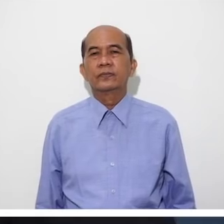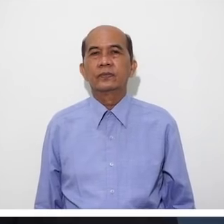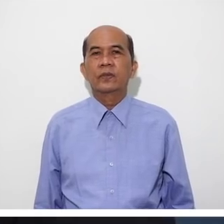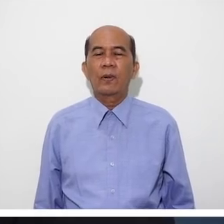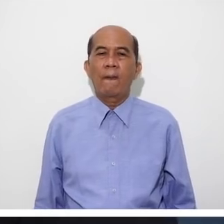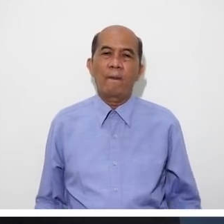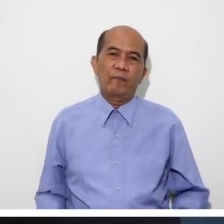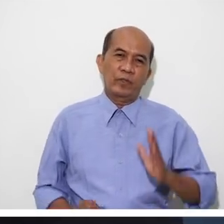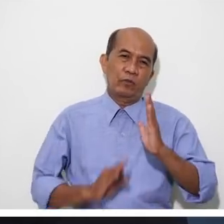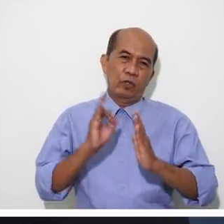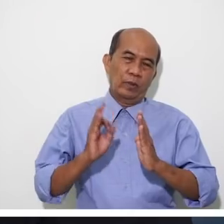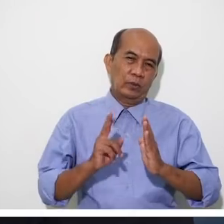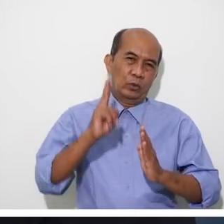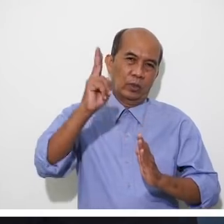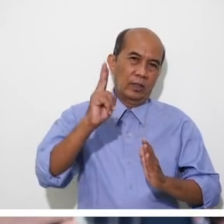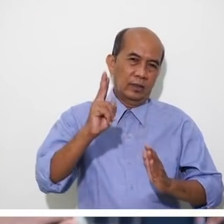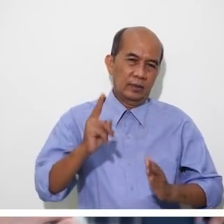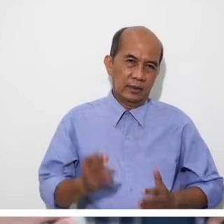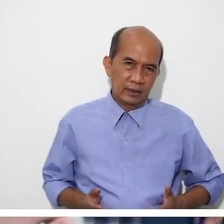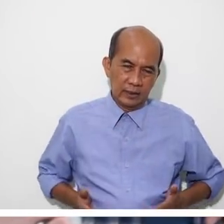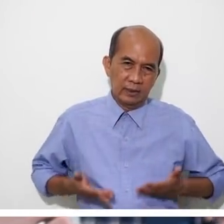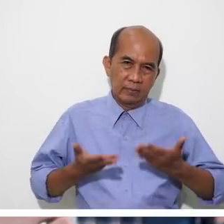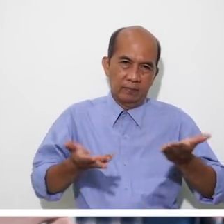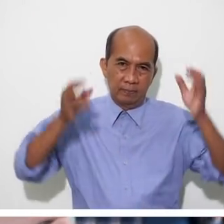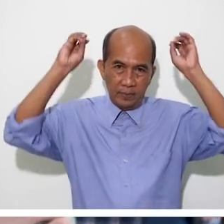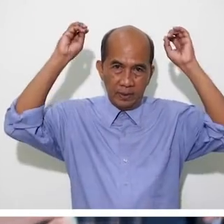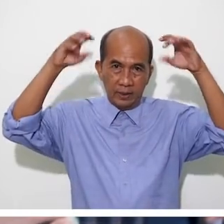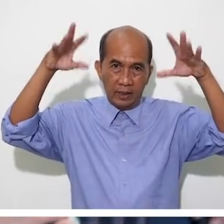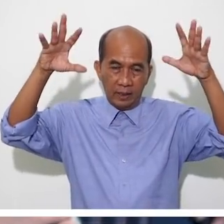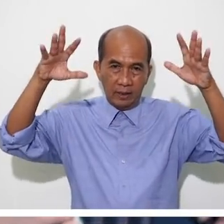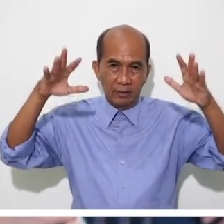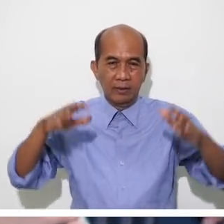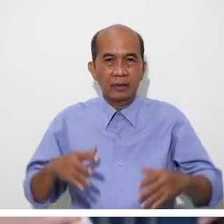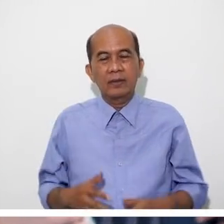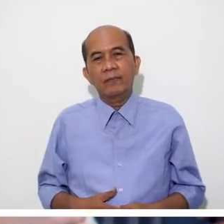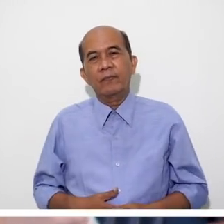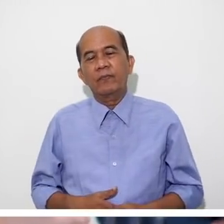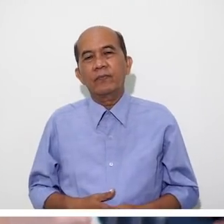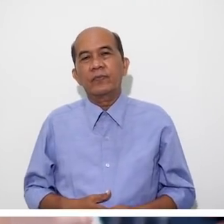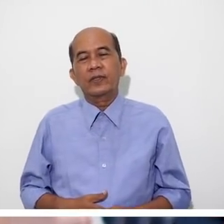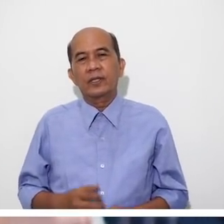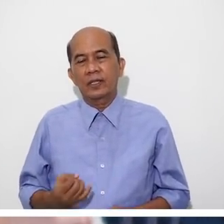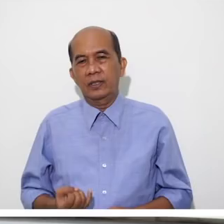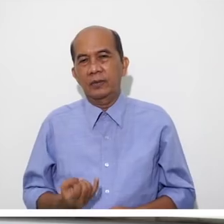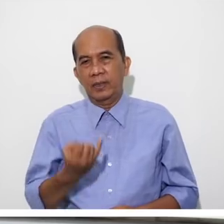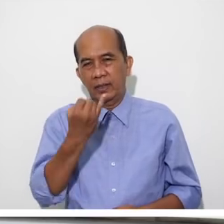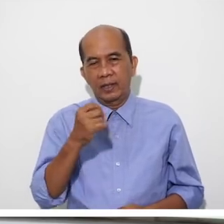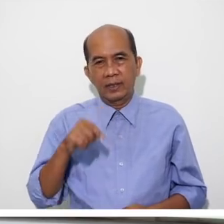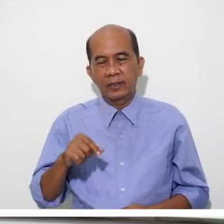Firman Tuhan telah diberitakan, firman Tuhan telah selesai digaungkan pada ibadah hari ini,